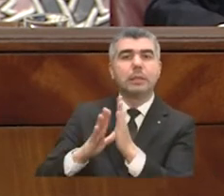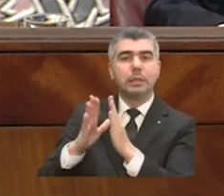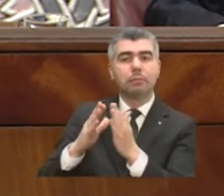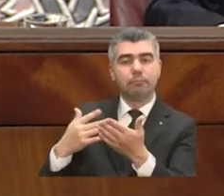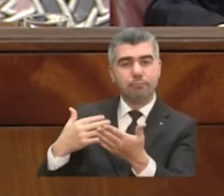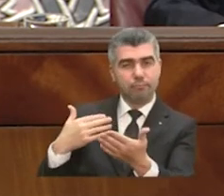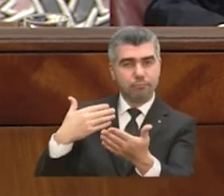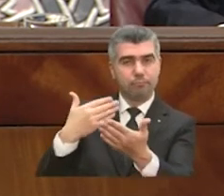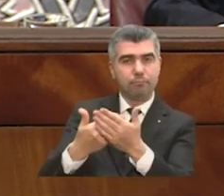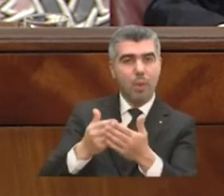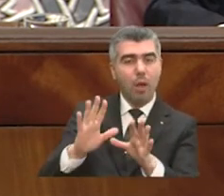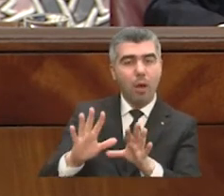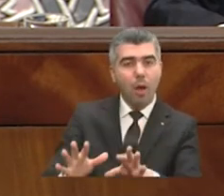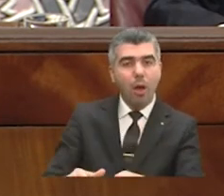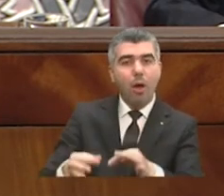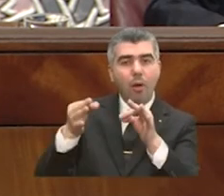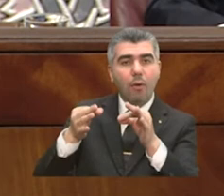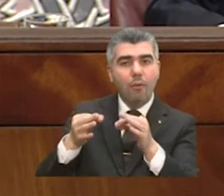miné également